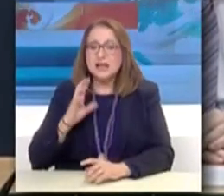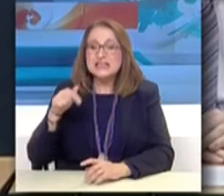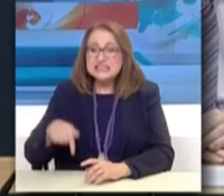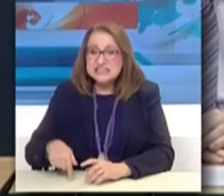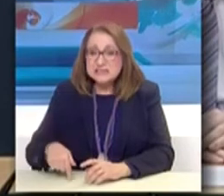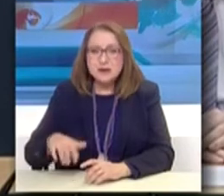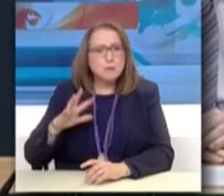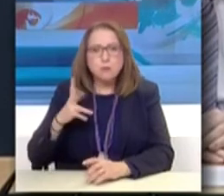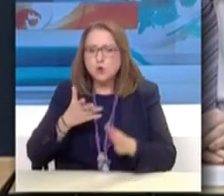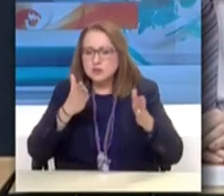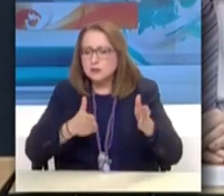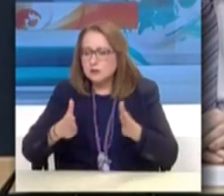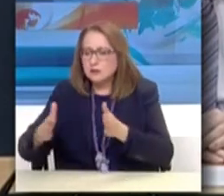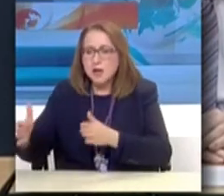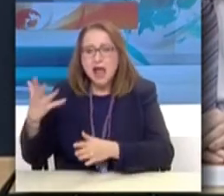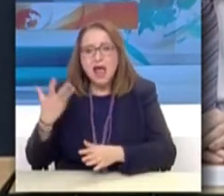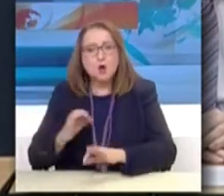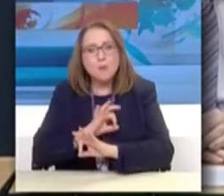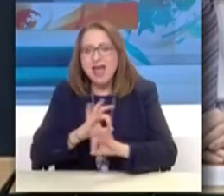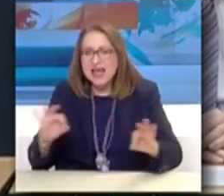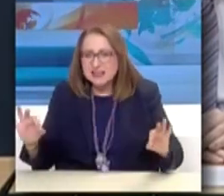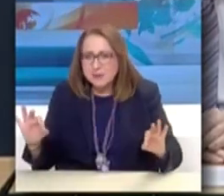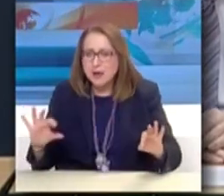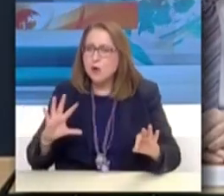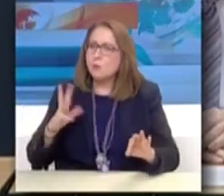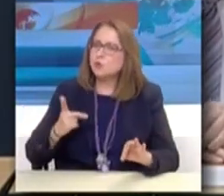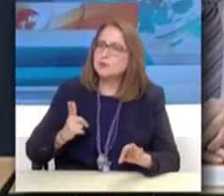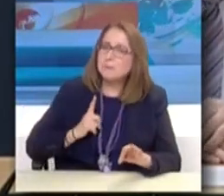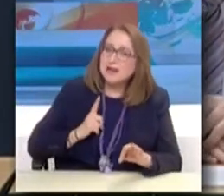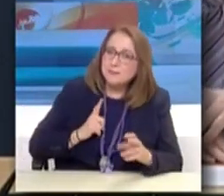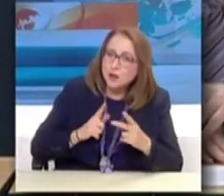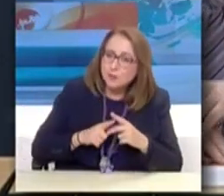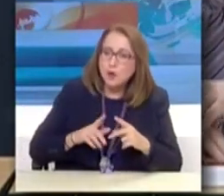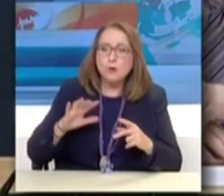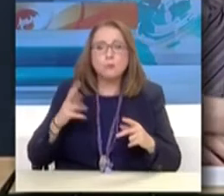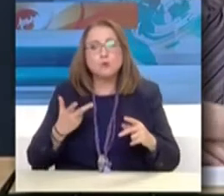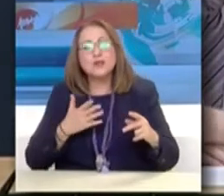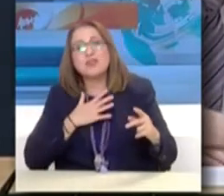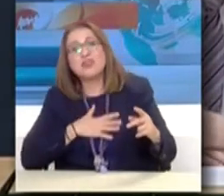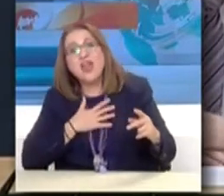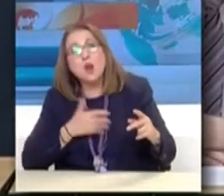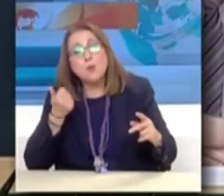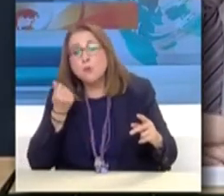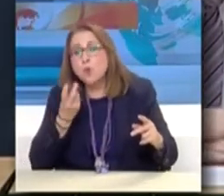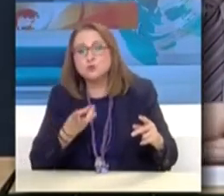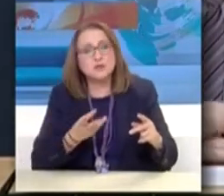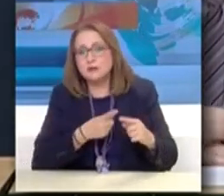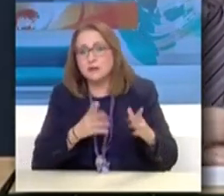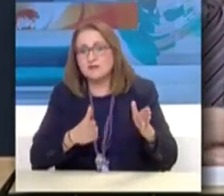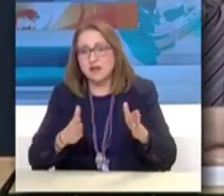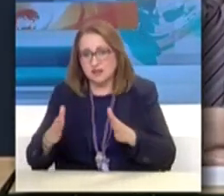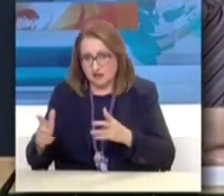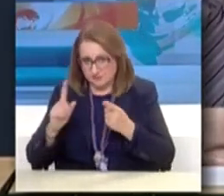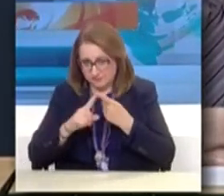έτοιμα για τον κορονοϊό και πόσα εκτιμούμε να έχουμε ή πόσα θέλουμε να έχουμε. Αυτή είναι μια ερώτηση. Και η άλλη είναι αν